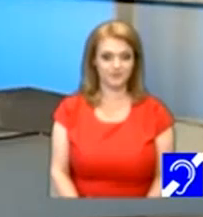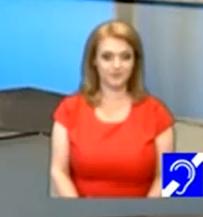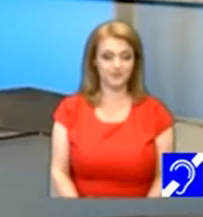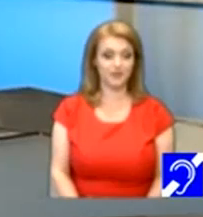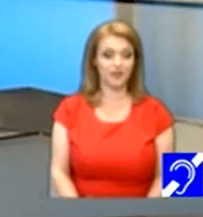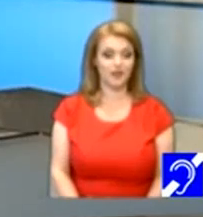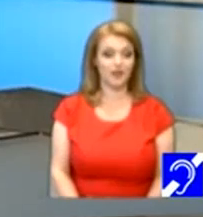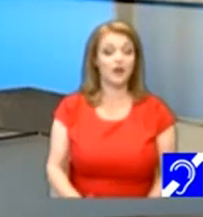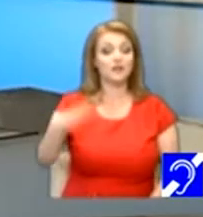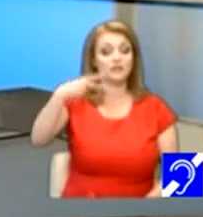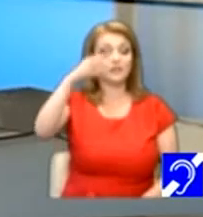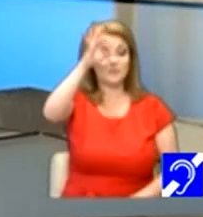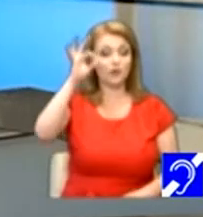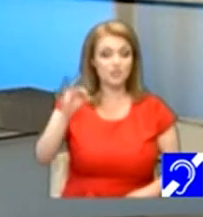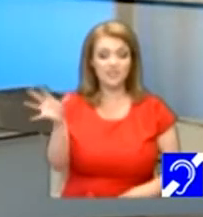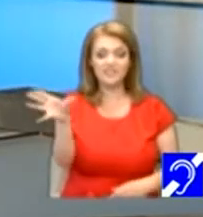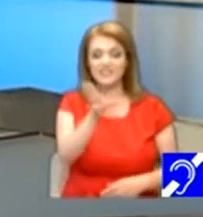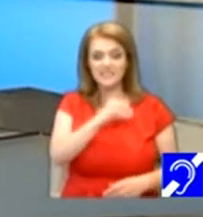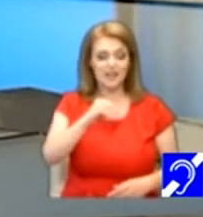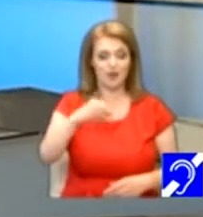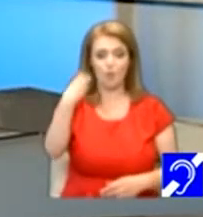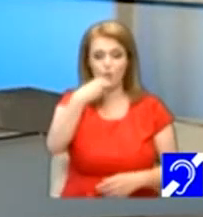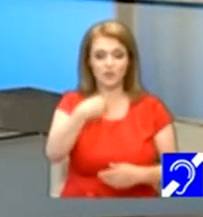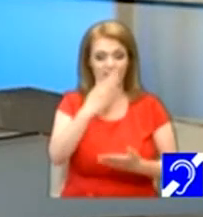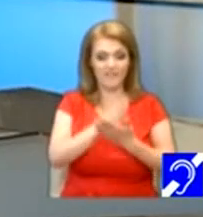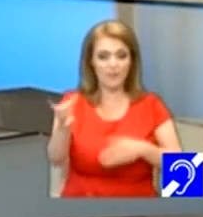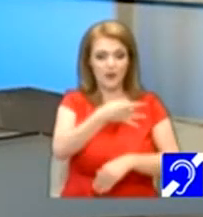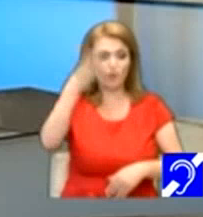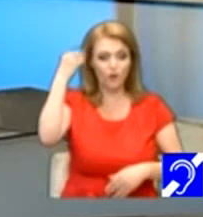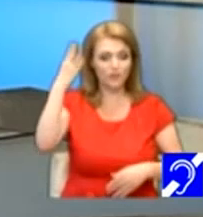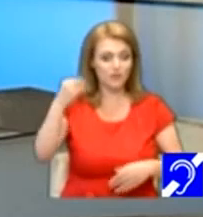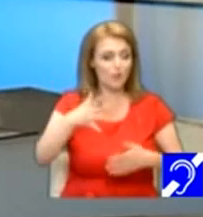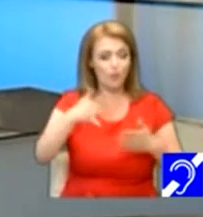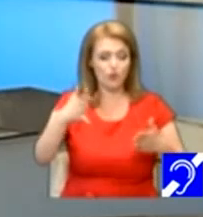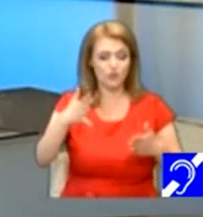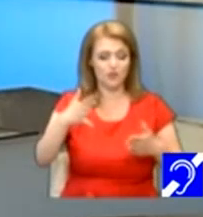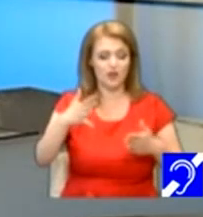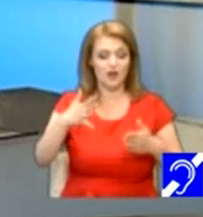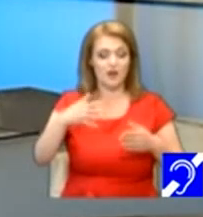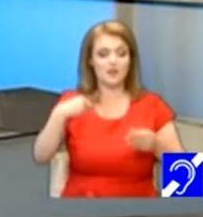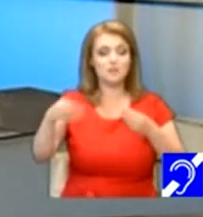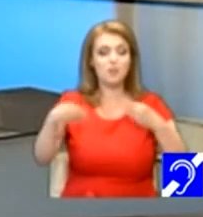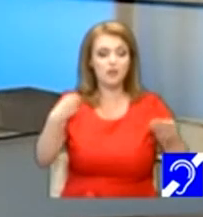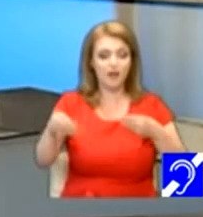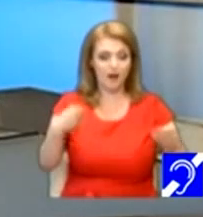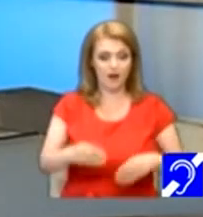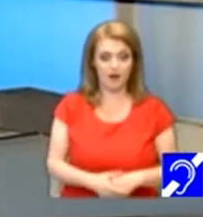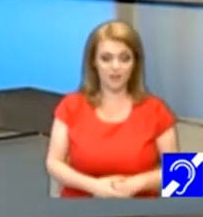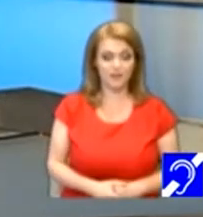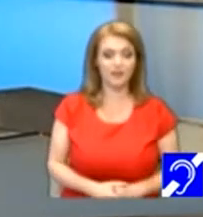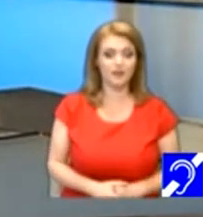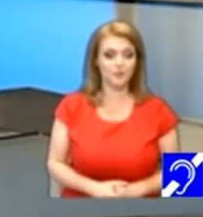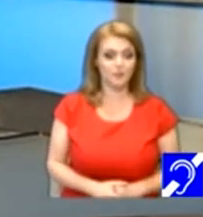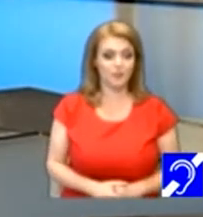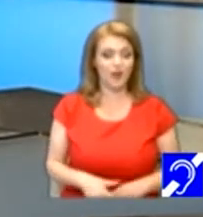Peste 20% dintre deșeurile generate în Republica Moldova sunt mase plastice, iar cele mai multe dintre ele nu sunt